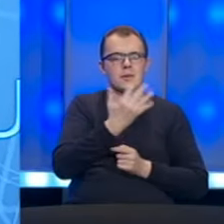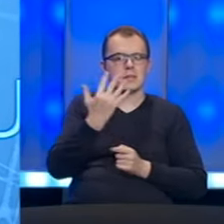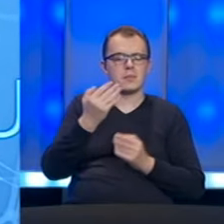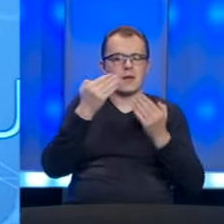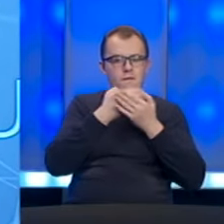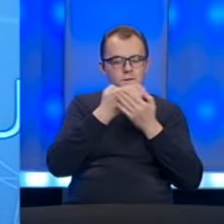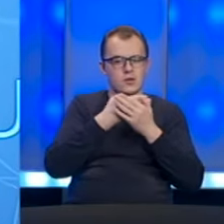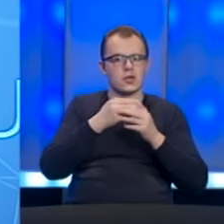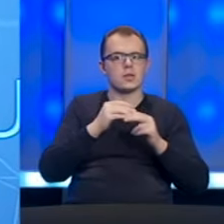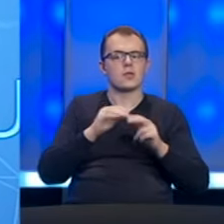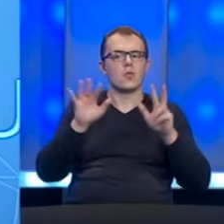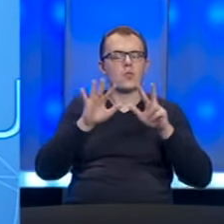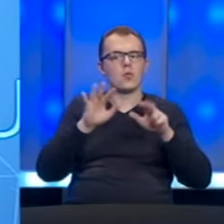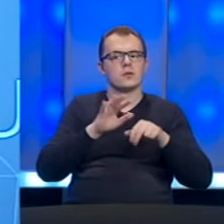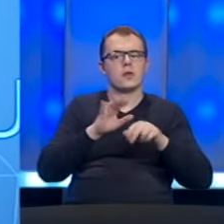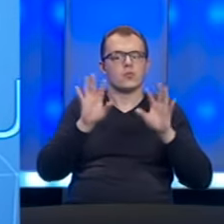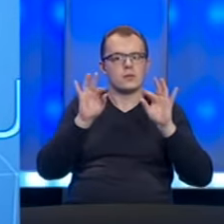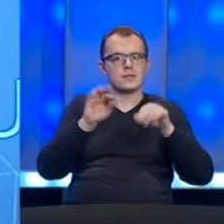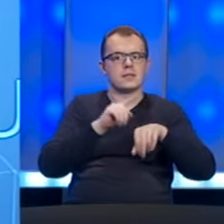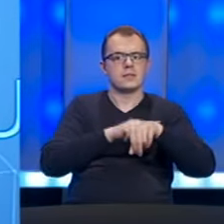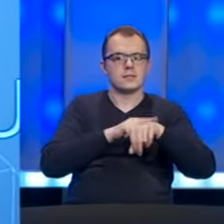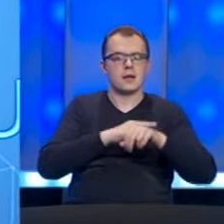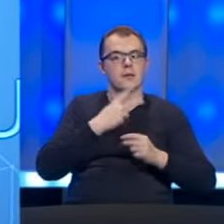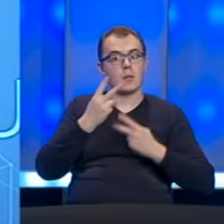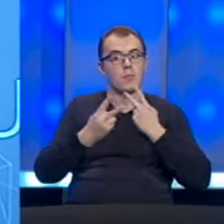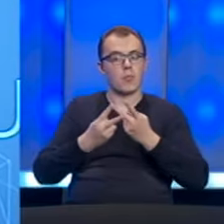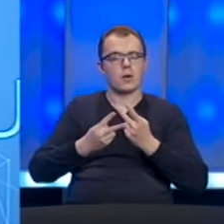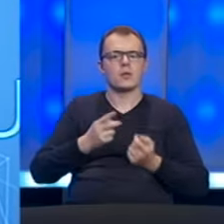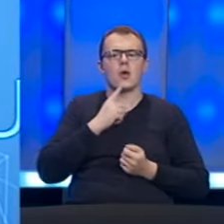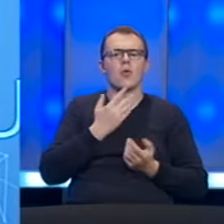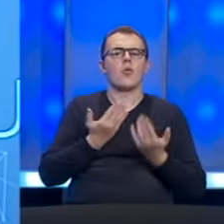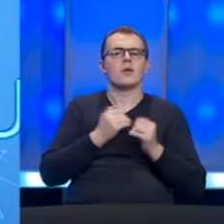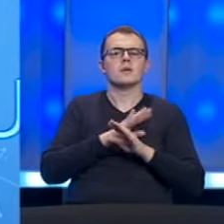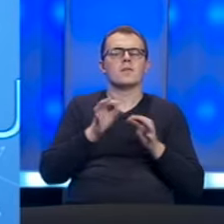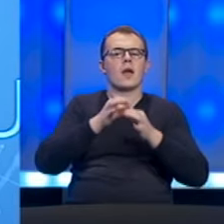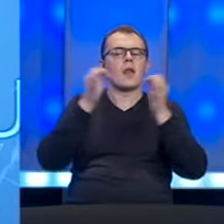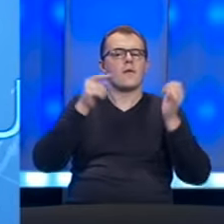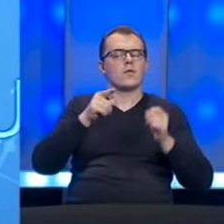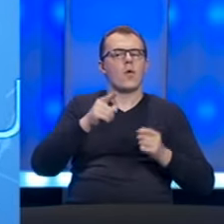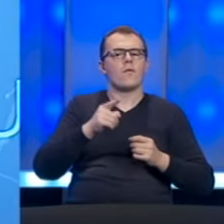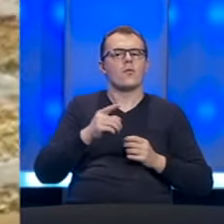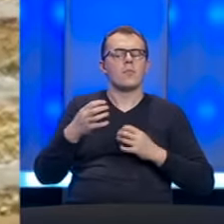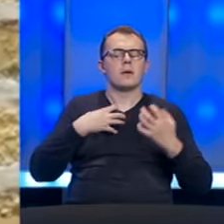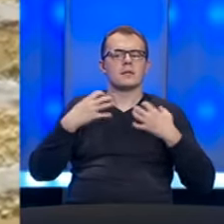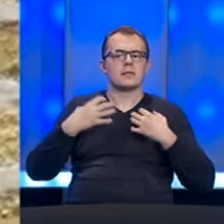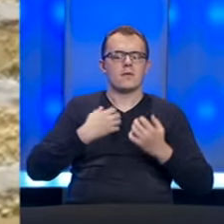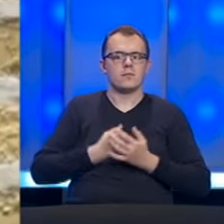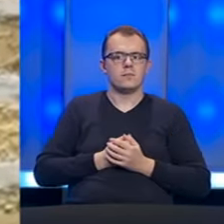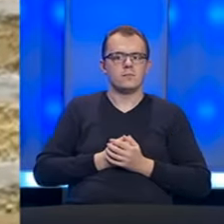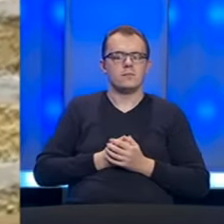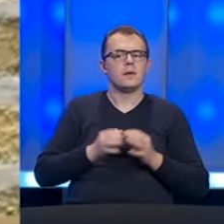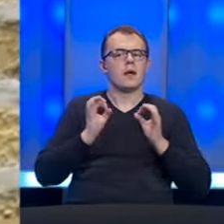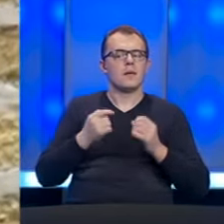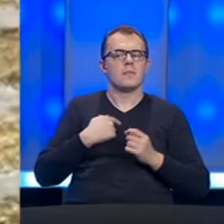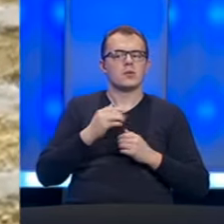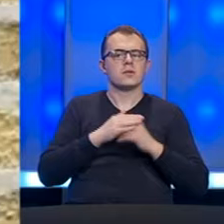u 22 sata. Pogledajte ko je sve najavio ovu predstavu. Baš mi je